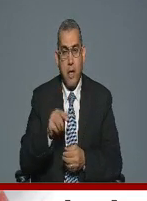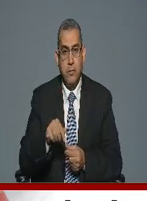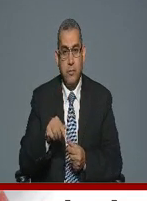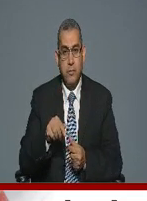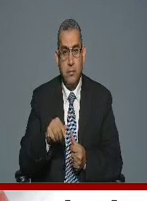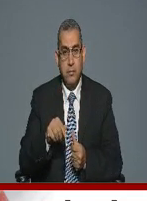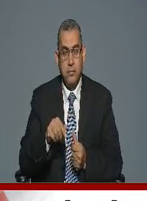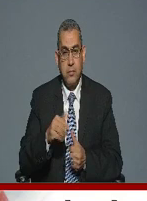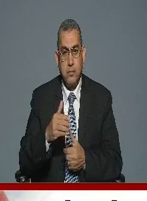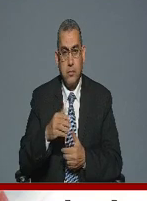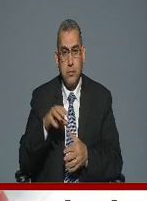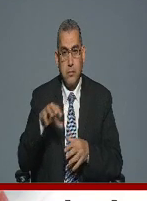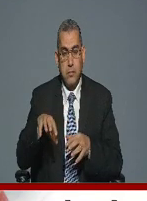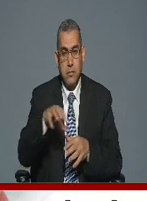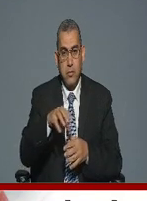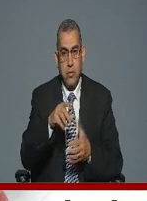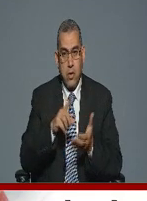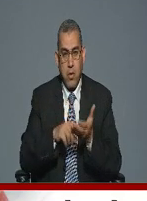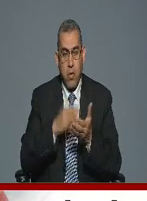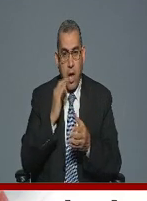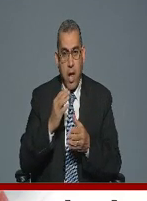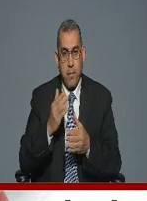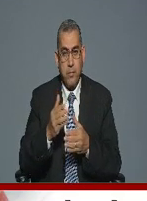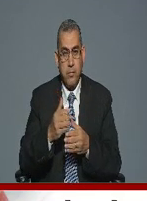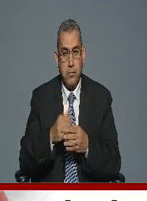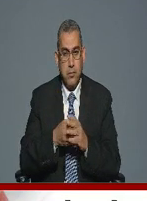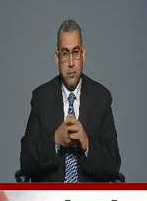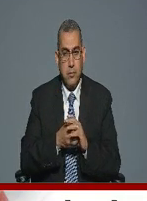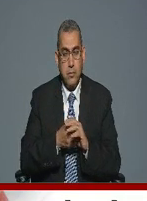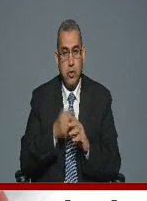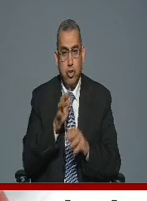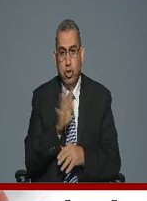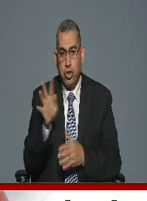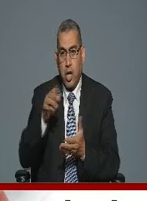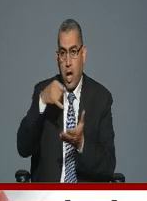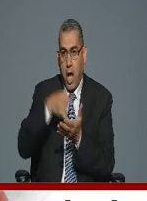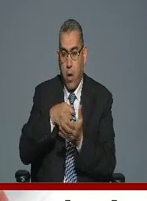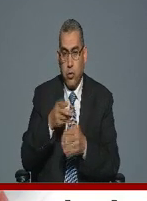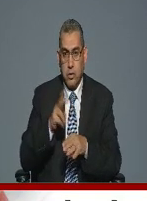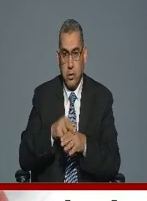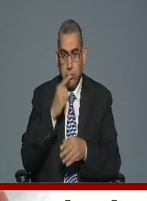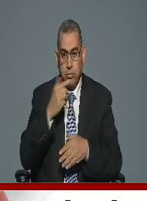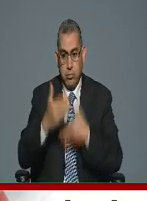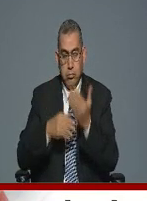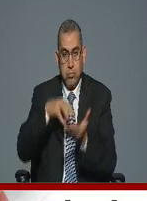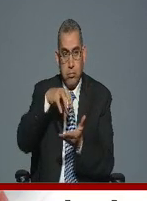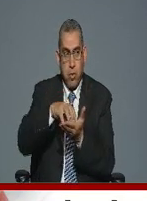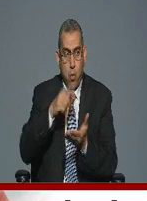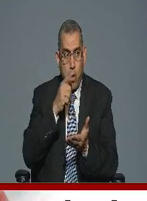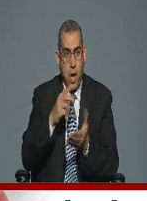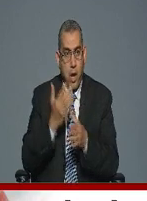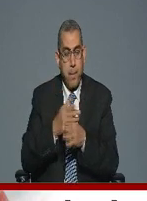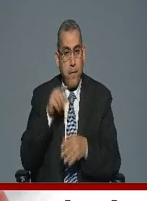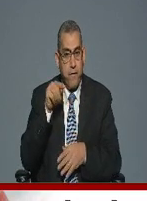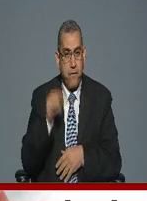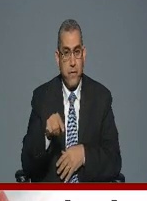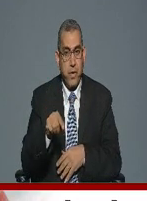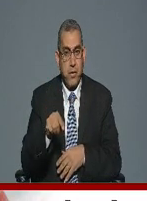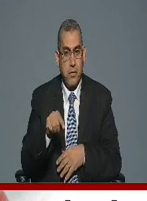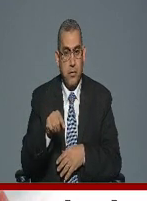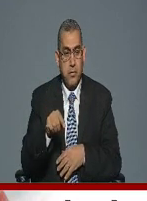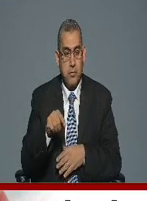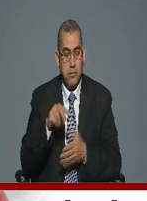في الجوار الأوروبي، وهي بلد في الشرق الأوسط، ولها دور محوري في